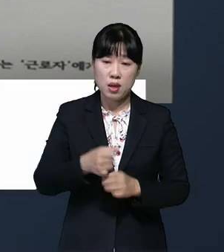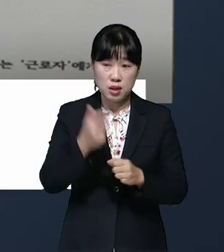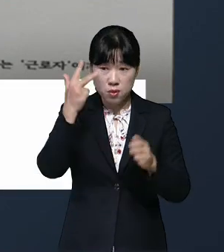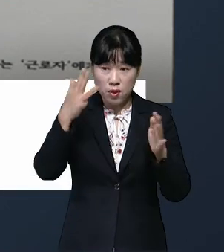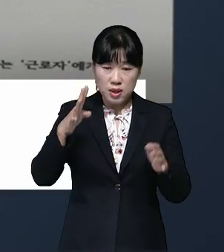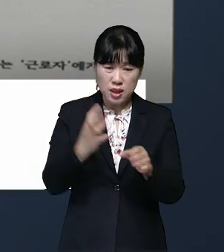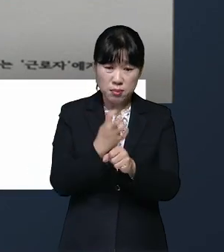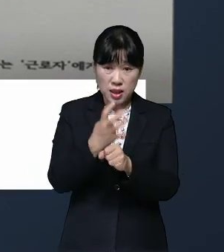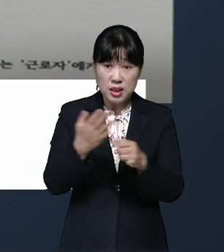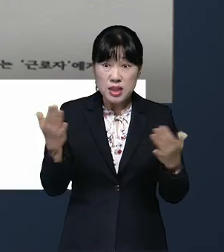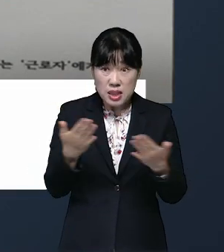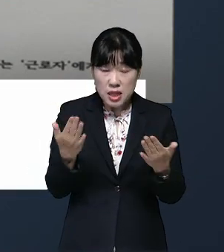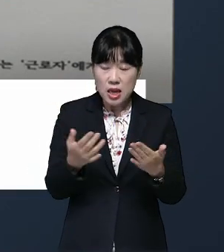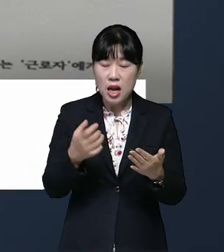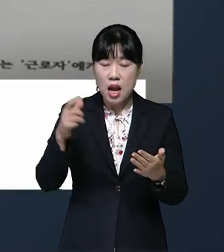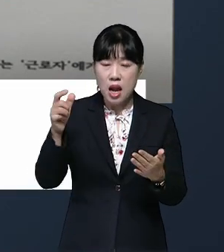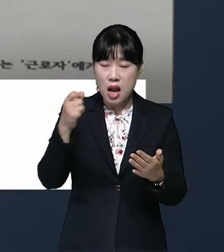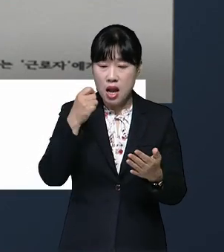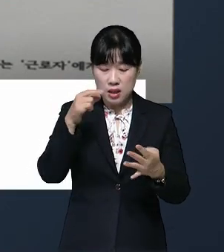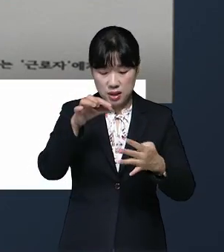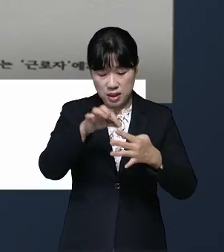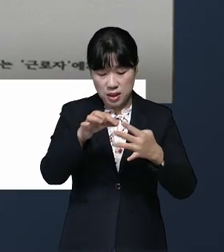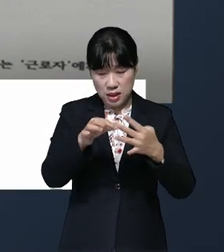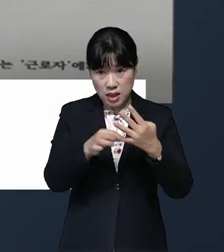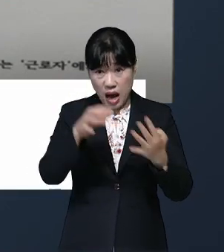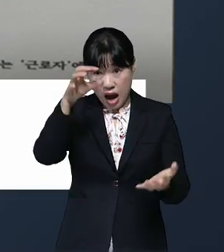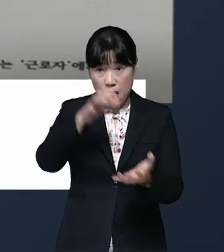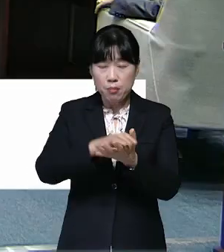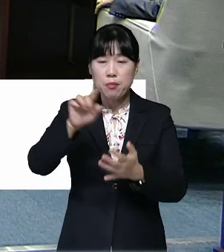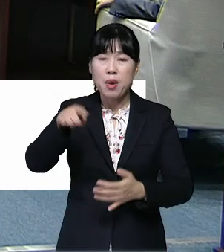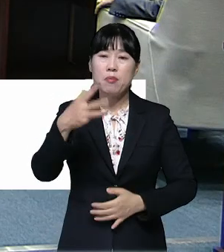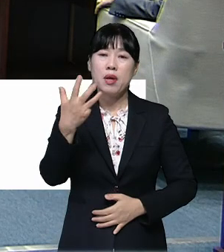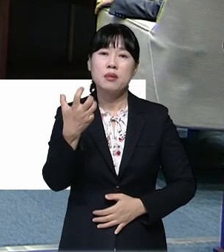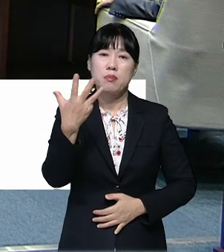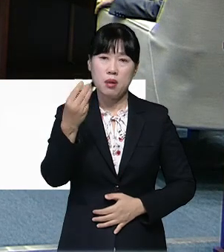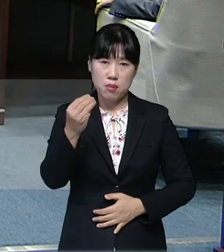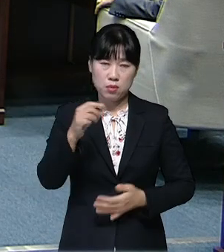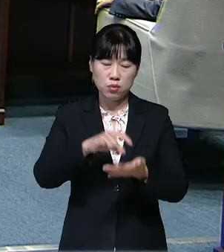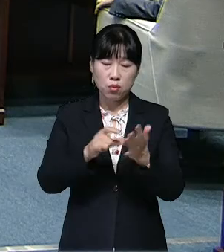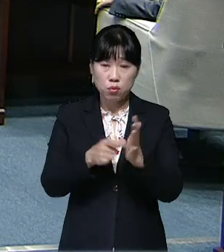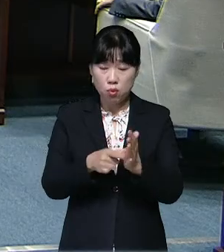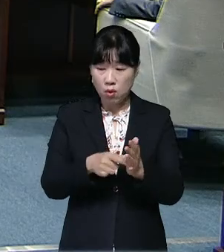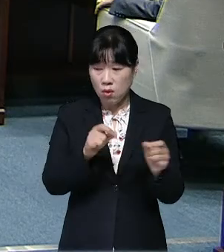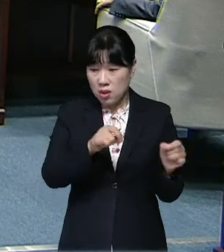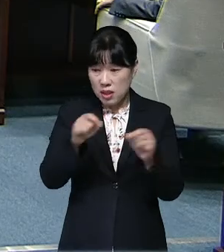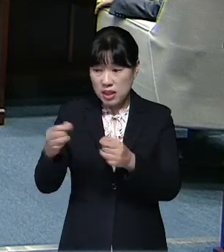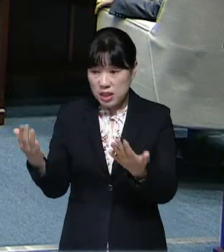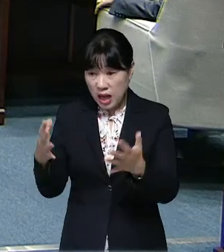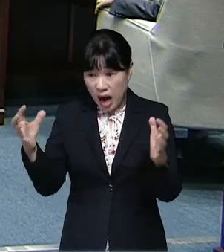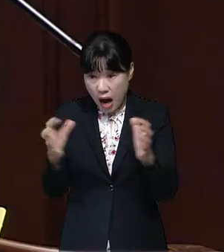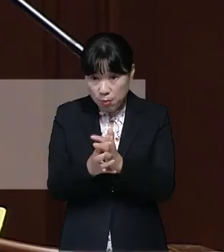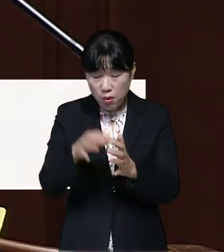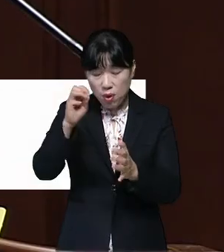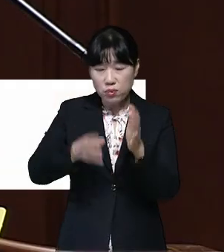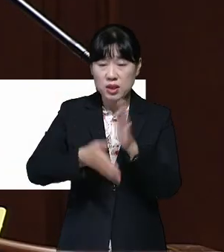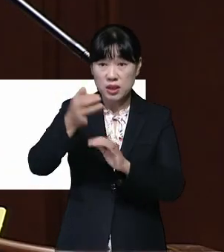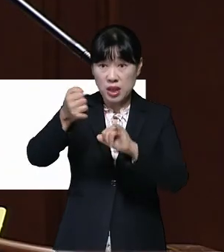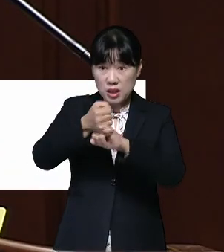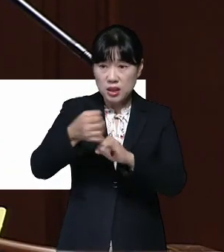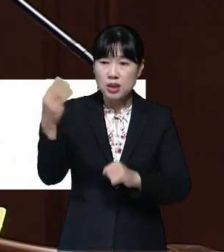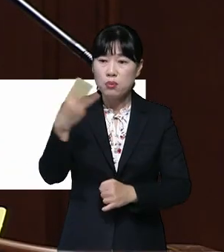44시간씩 근무할 경우 4주 평균 184만 원 수준입니다. 장 의원은 연장 근무 등을 합쳐도 광주시가